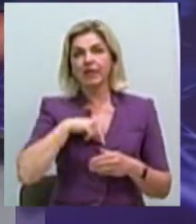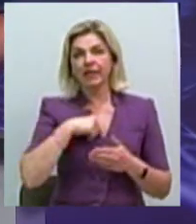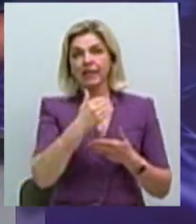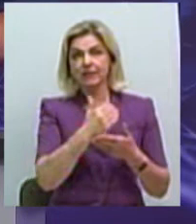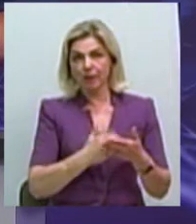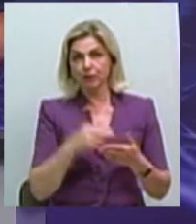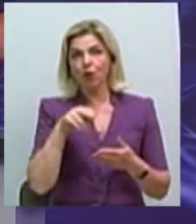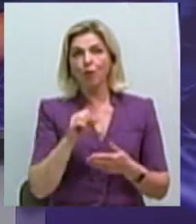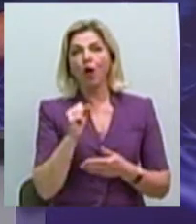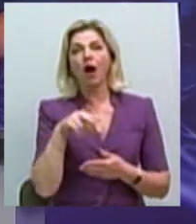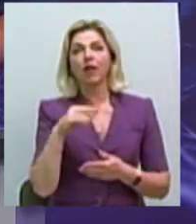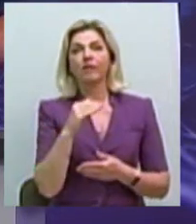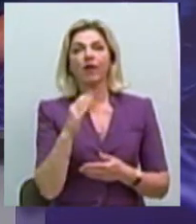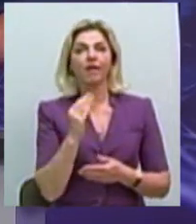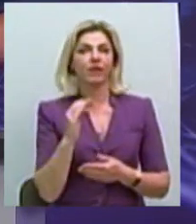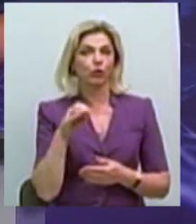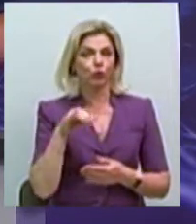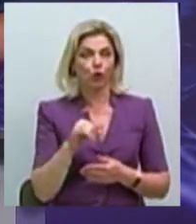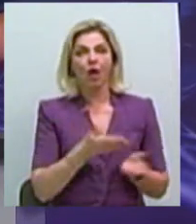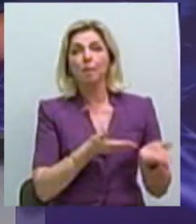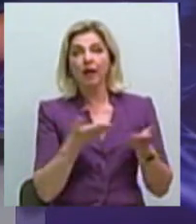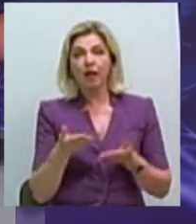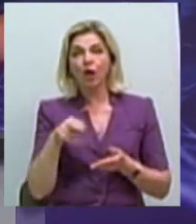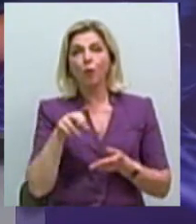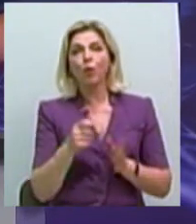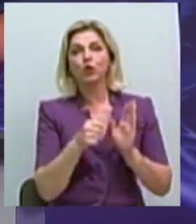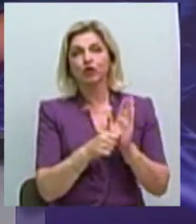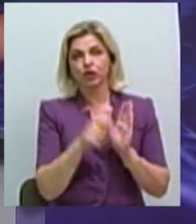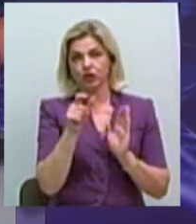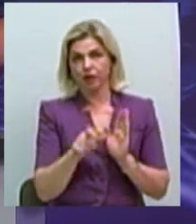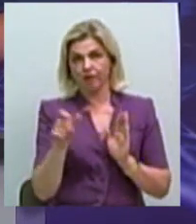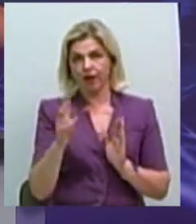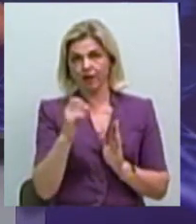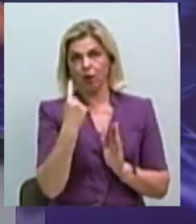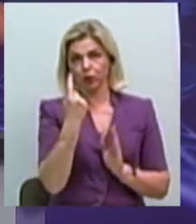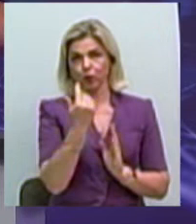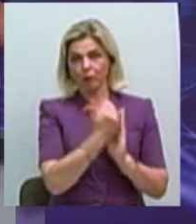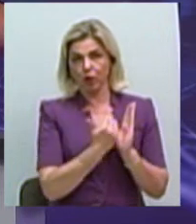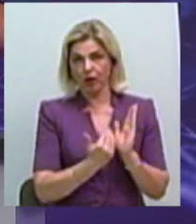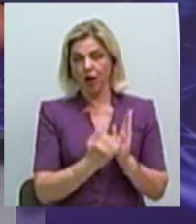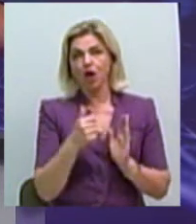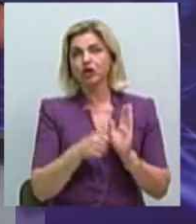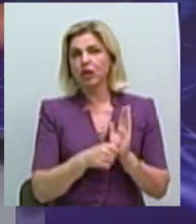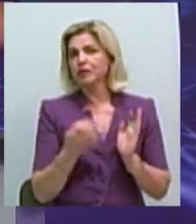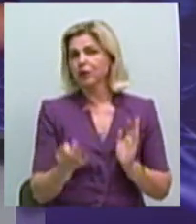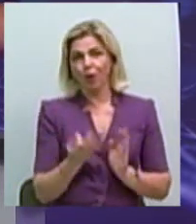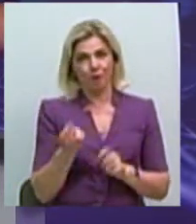алфавітом. Здебільшого кличемо по 6 кандидатів на одну програму, але шестеро ще не приходили жодного